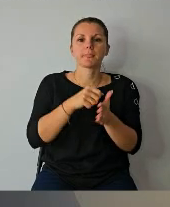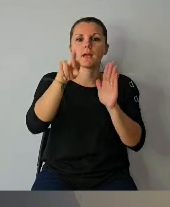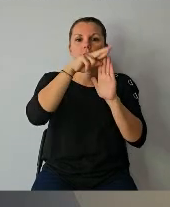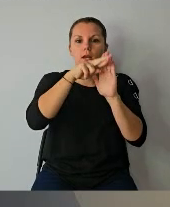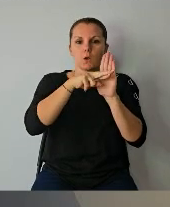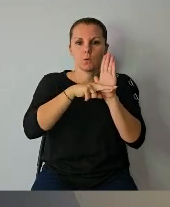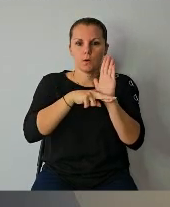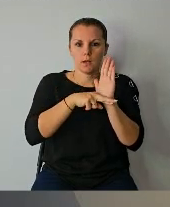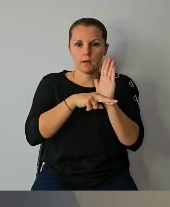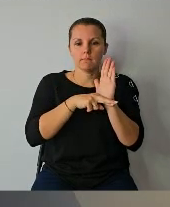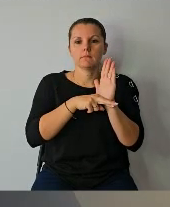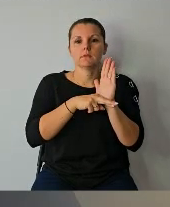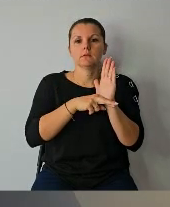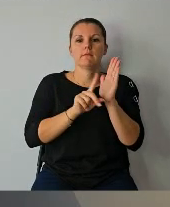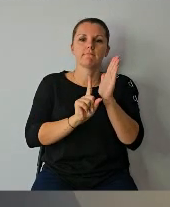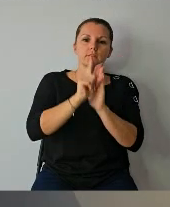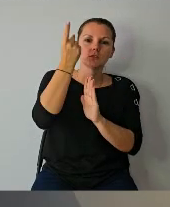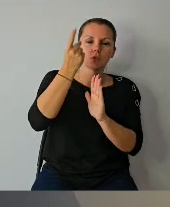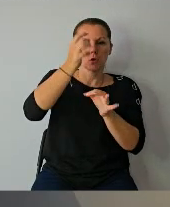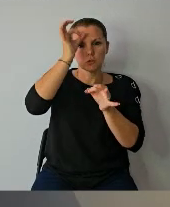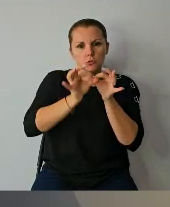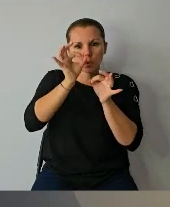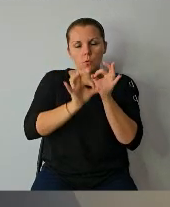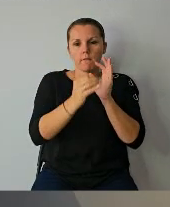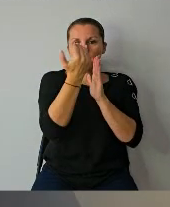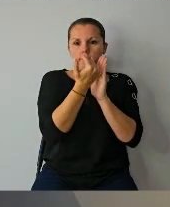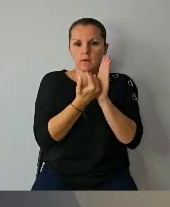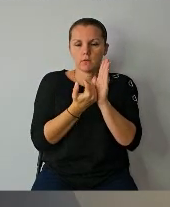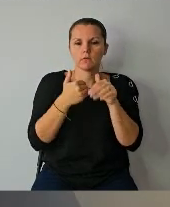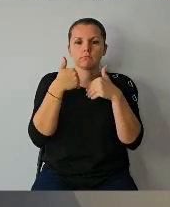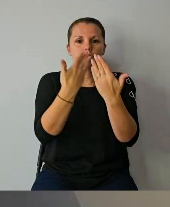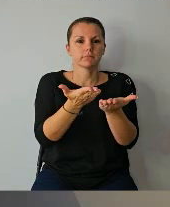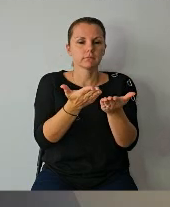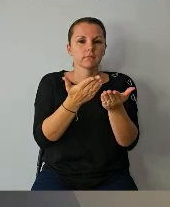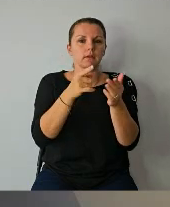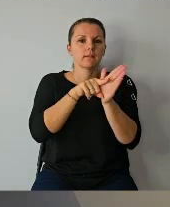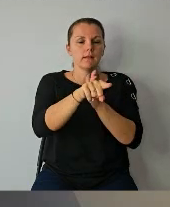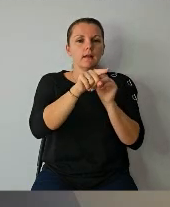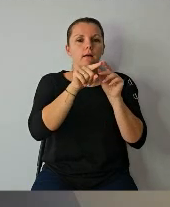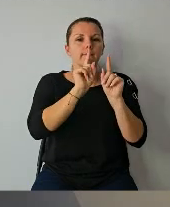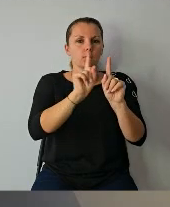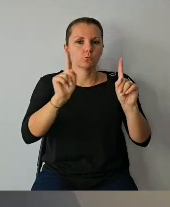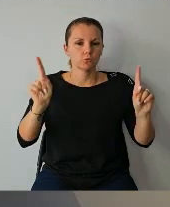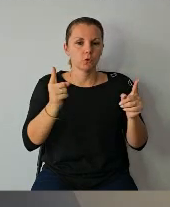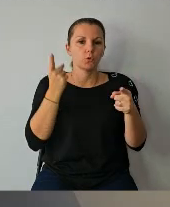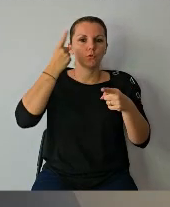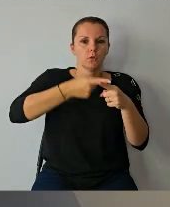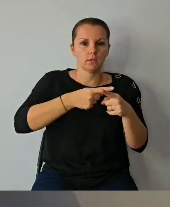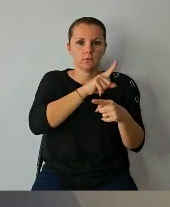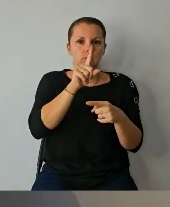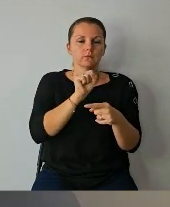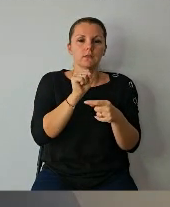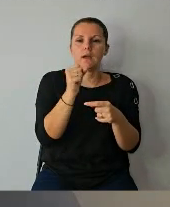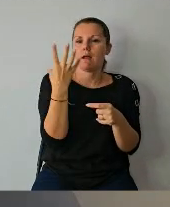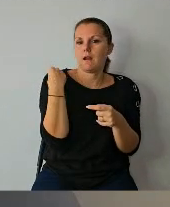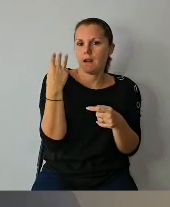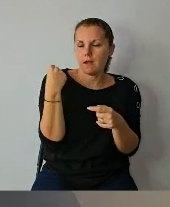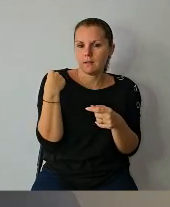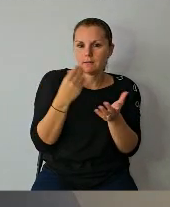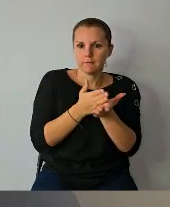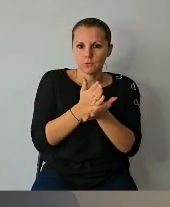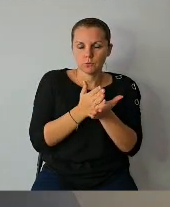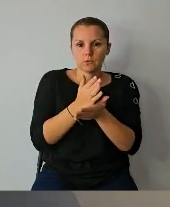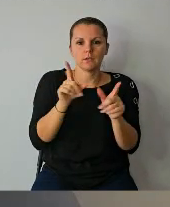regulaminu określającego wysokość oraz szczegółowe warunki przyznawania nauczycielom dodatku za wysługę w lat motywacyjnego, funkcyjnego oraz